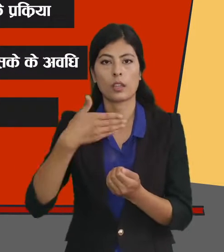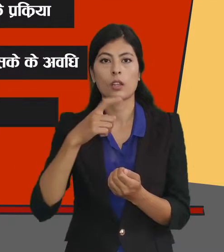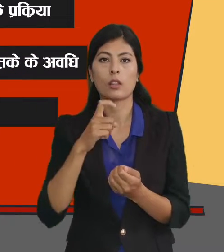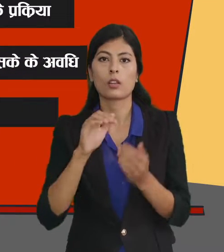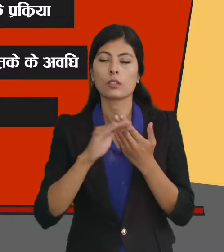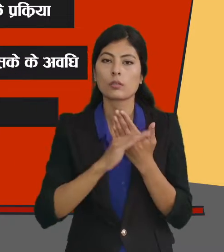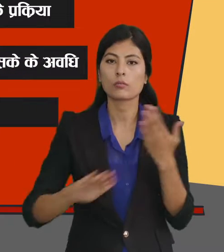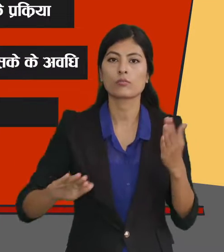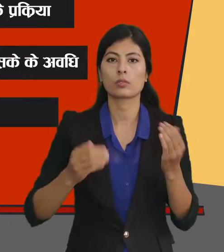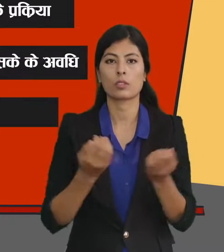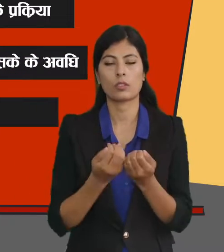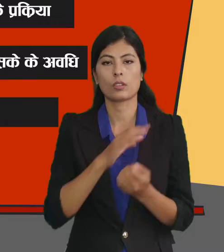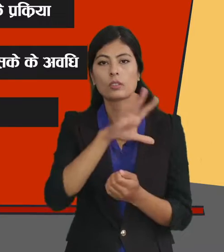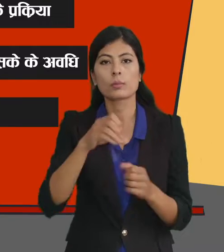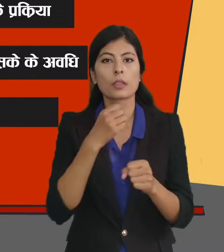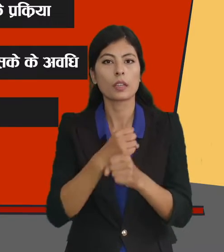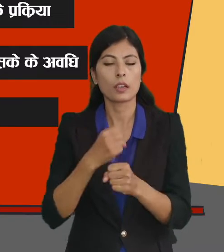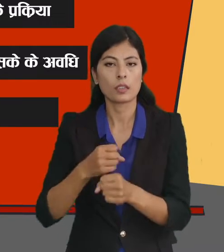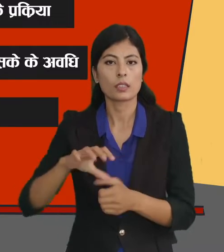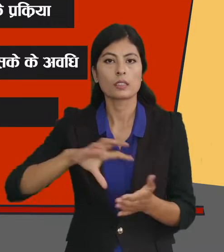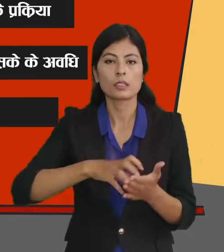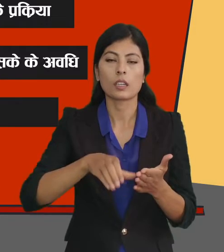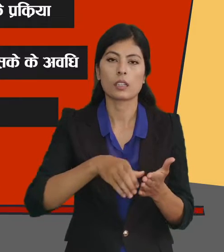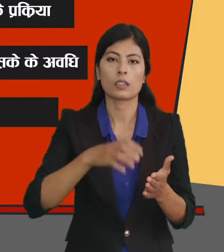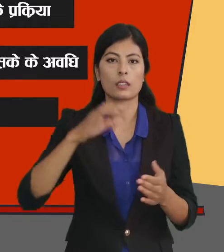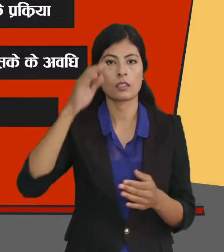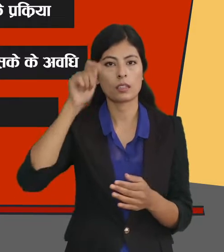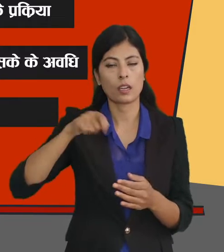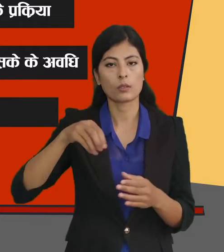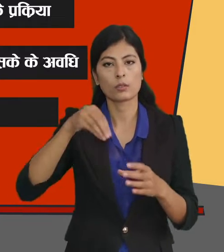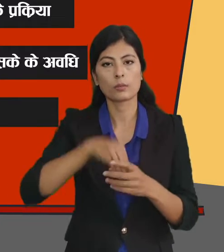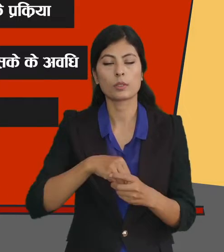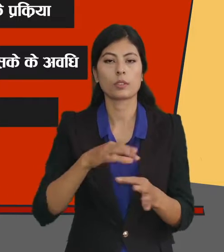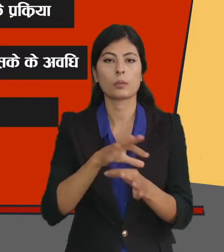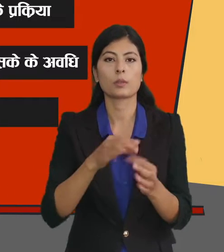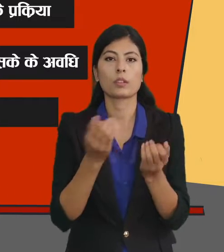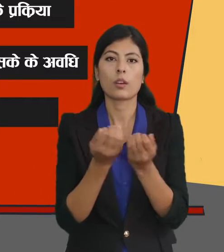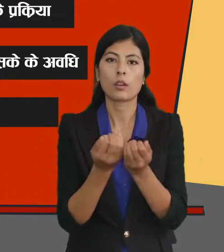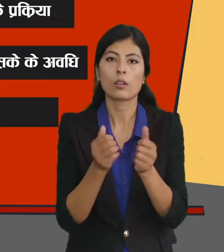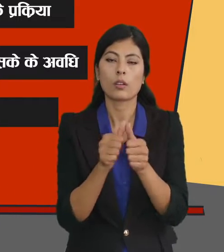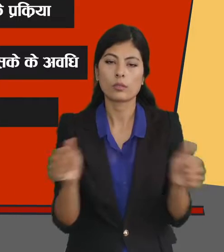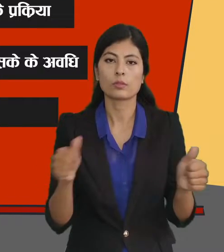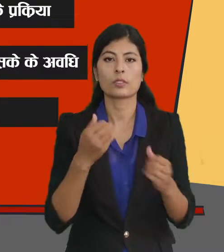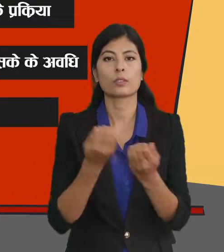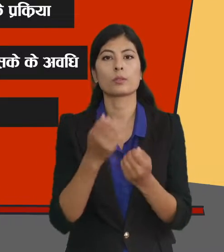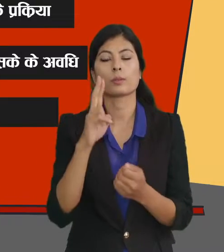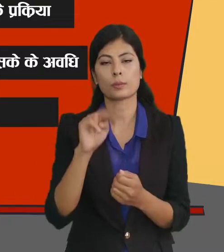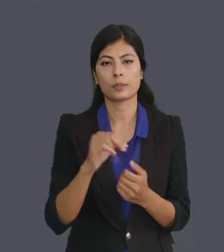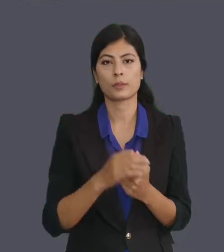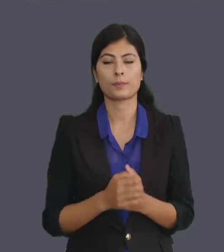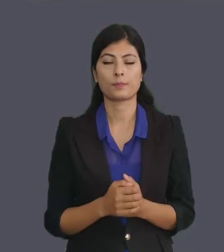अवधि लगत कटा करे के लगायत कार्यविधि स्थानीय कानून में व्यवस्था भेल अनुसार करे के पड़ैया।